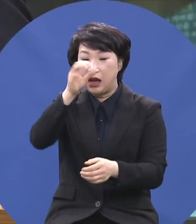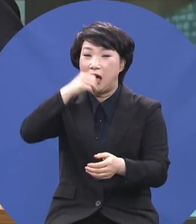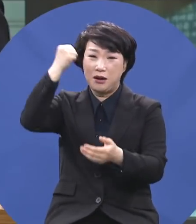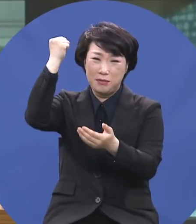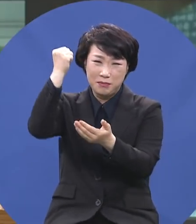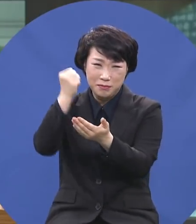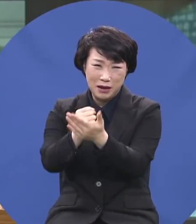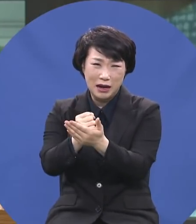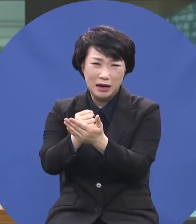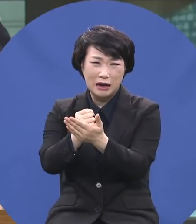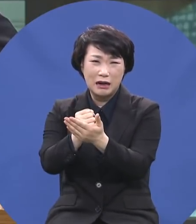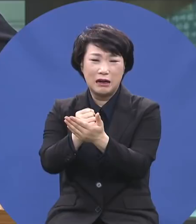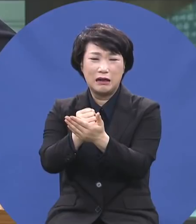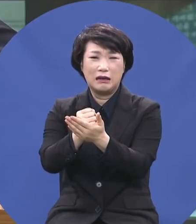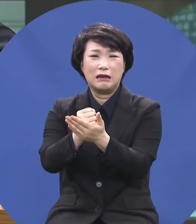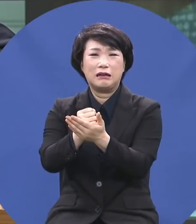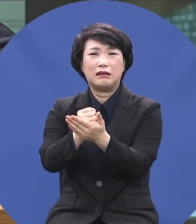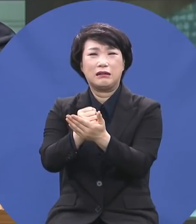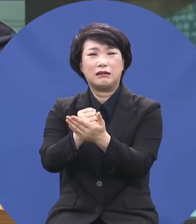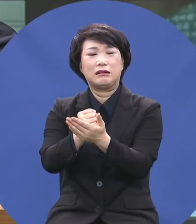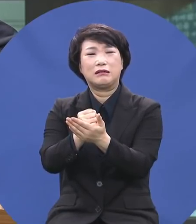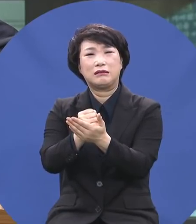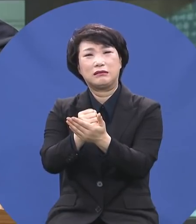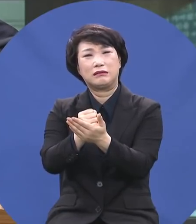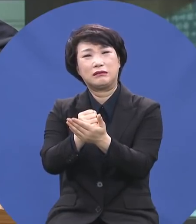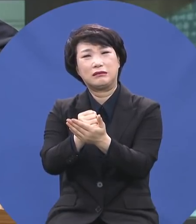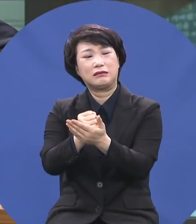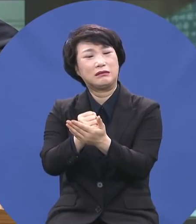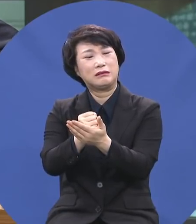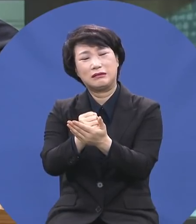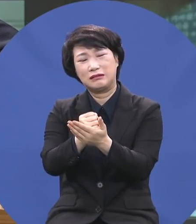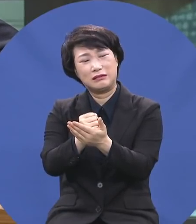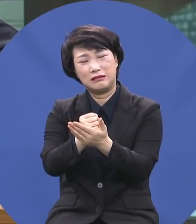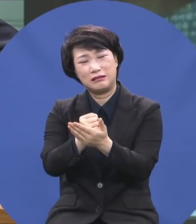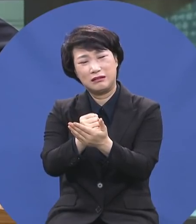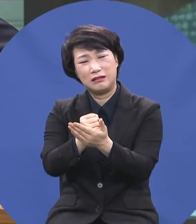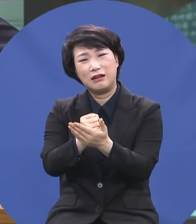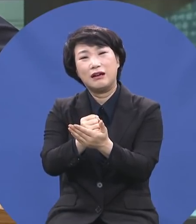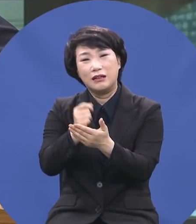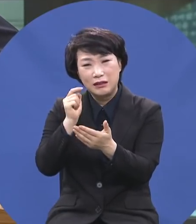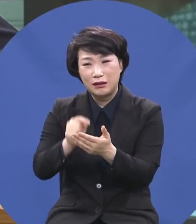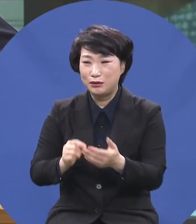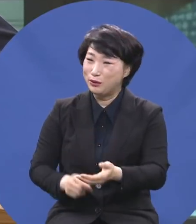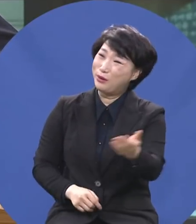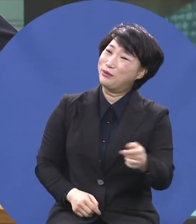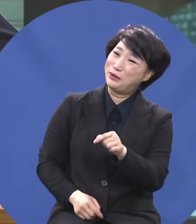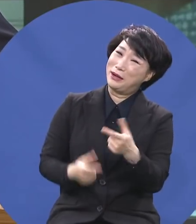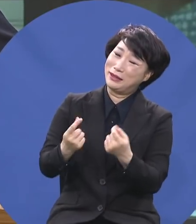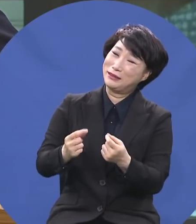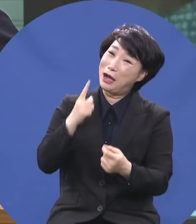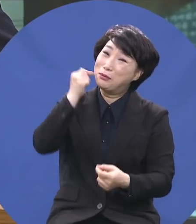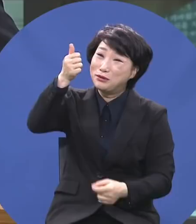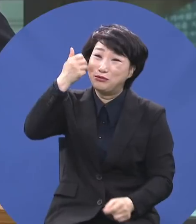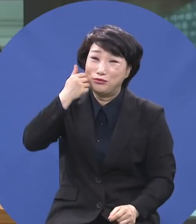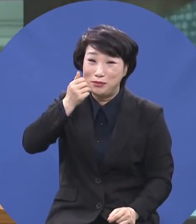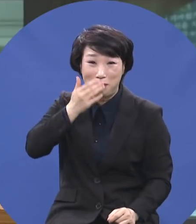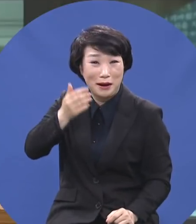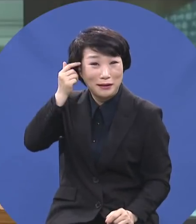십자가에 잔인하게 못을 박았으니 세상에 이런 아버지가